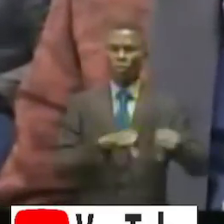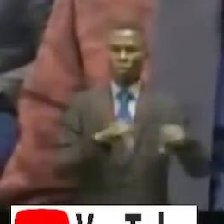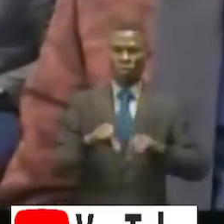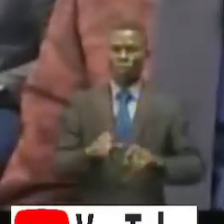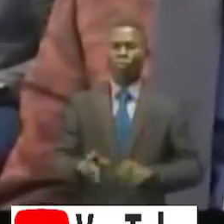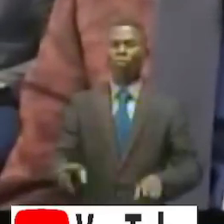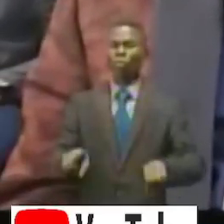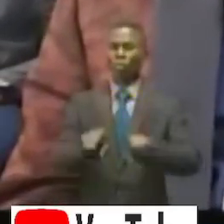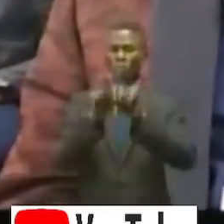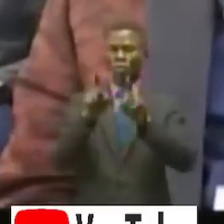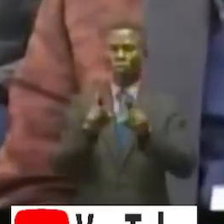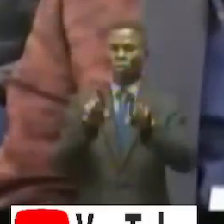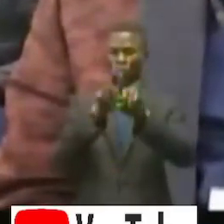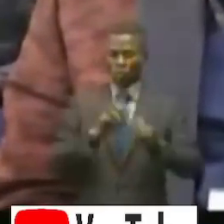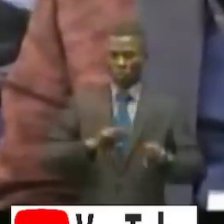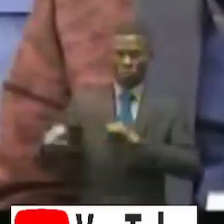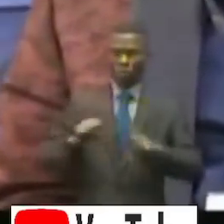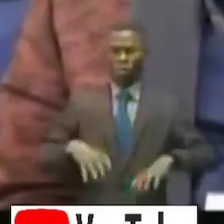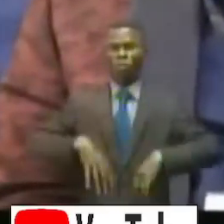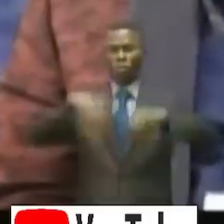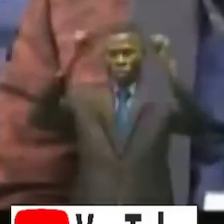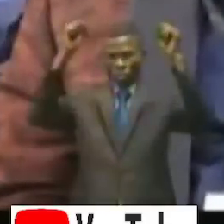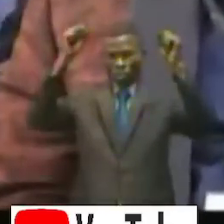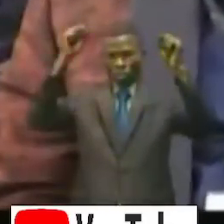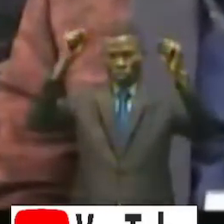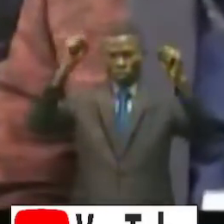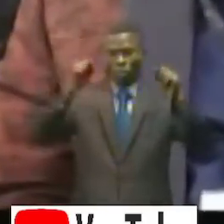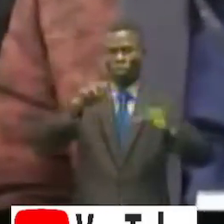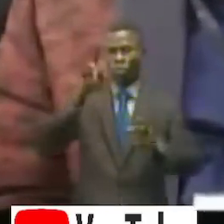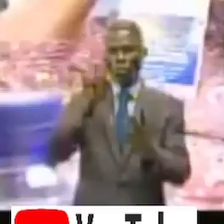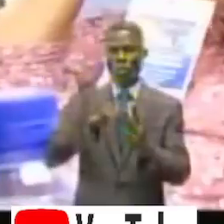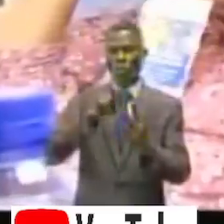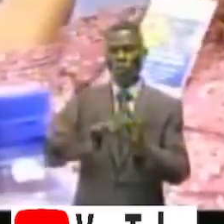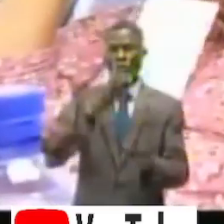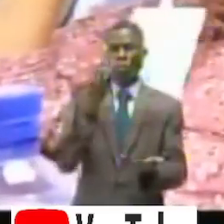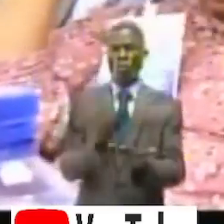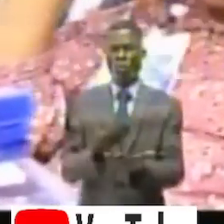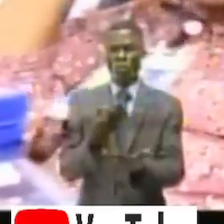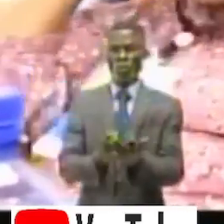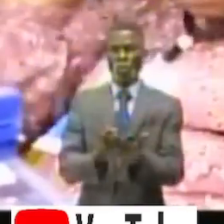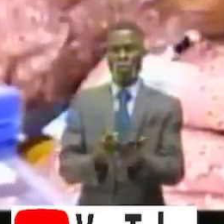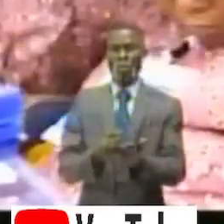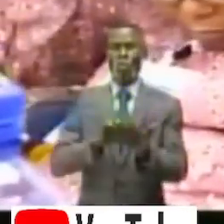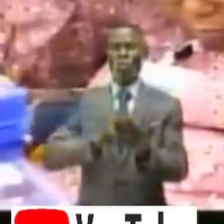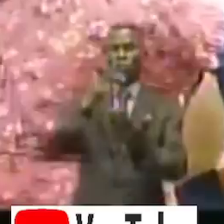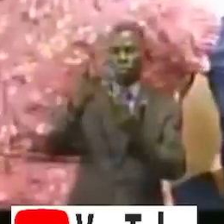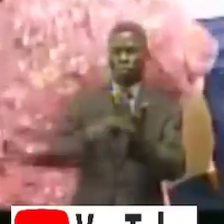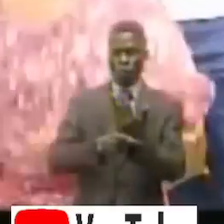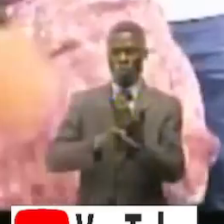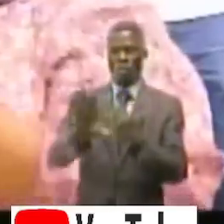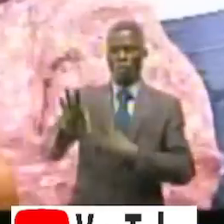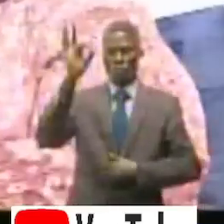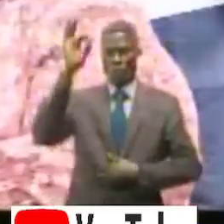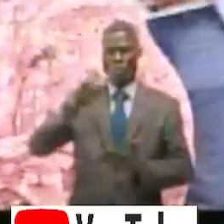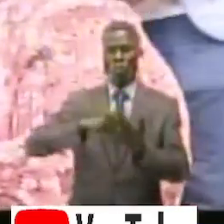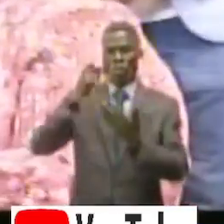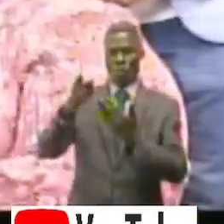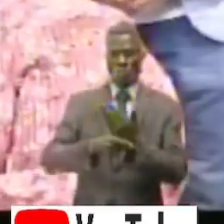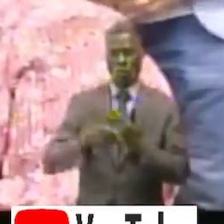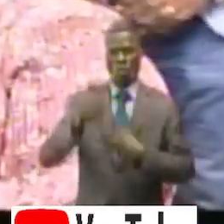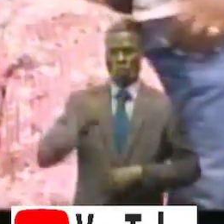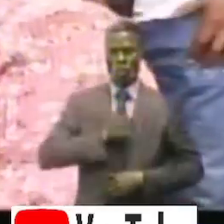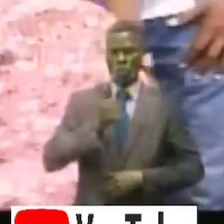DOT, examiner et approuver les prévisions budgétaires des DOT et des projets retenus dans le plan local